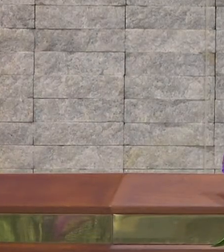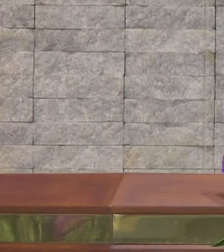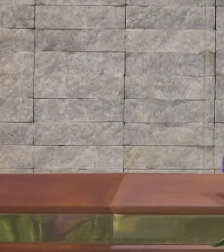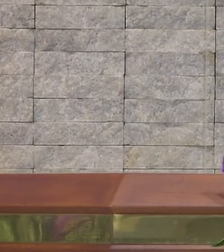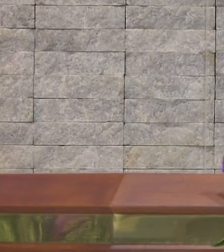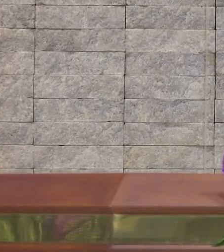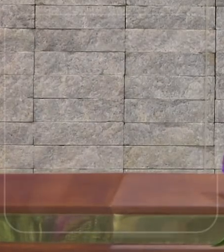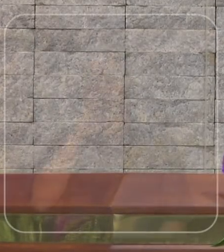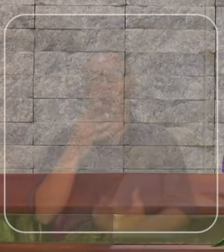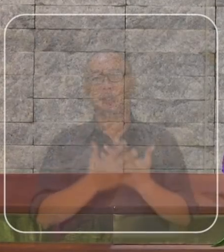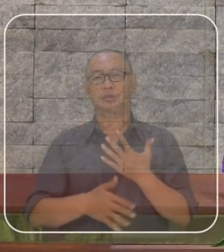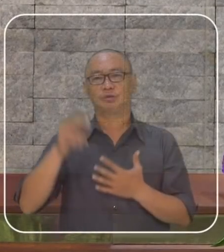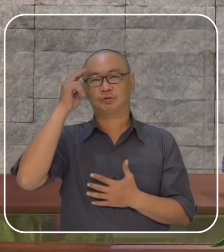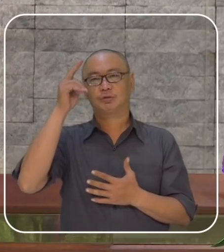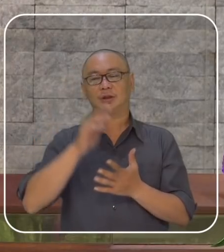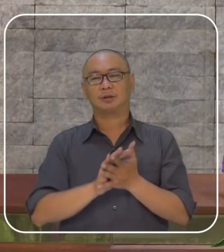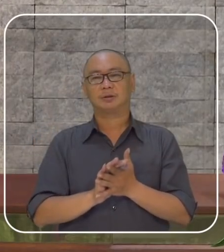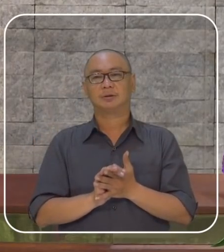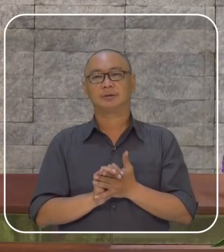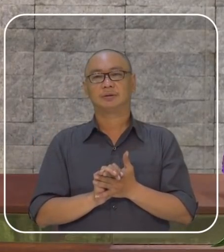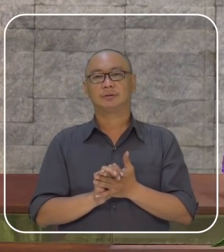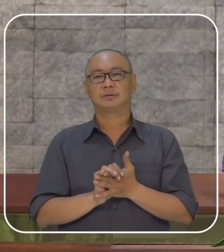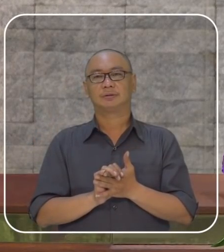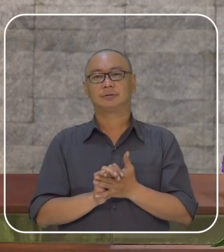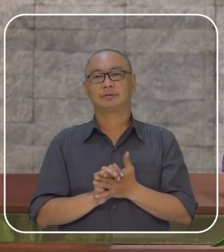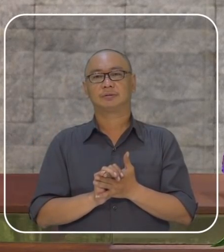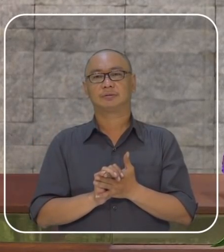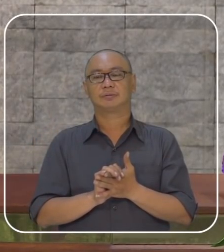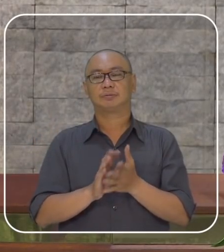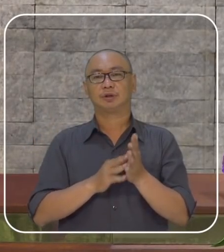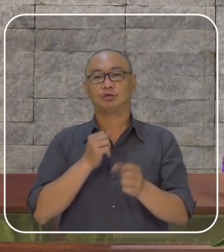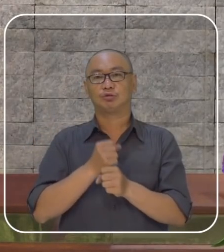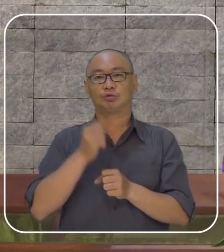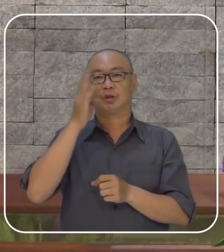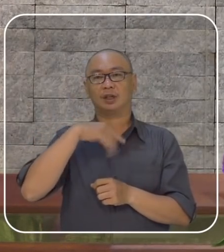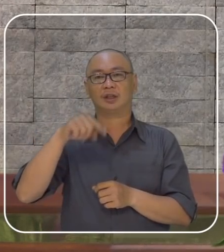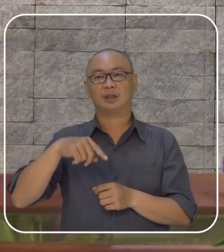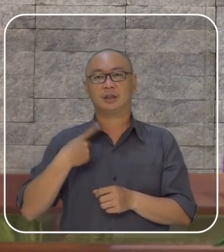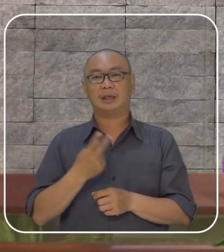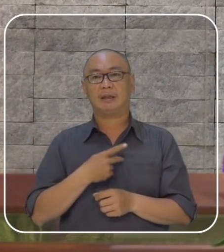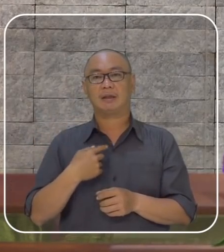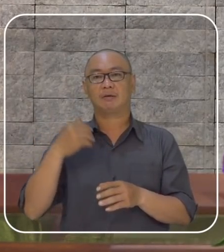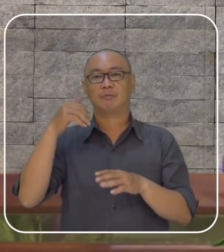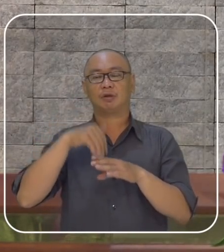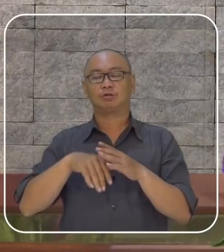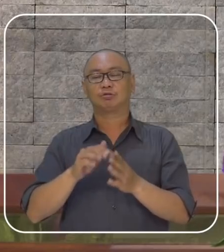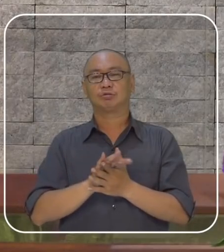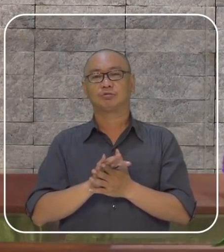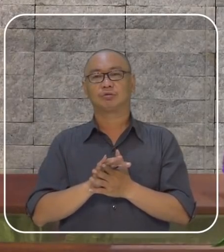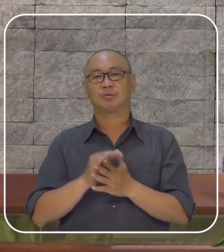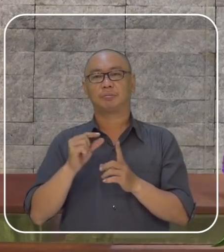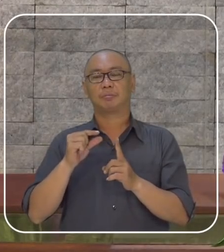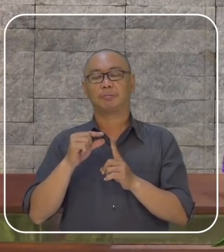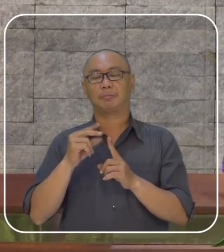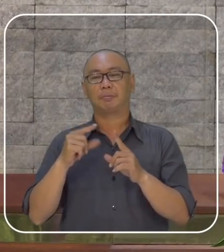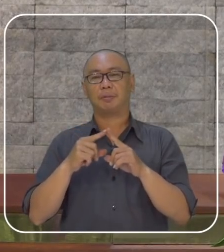Ya saudara yang dikasihi Tuhan, pada Minggu hari ini kita masuk di dalam Prapaskah